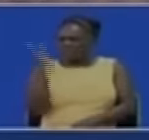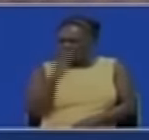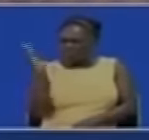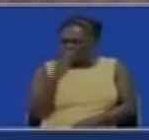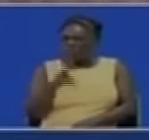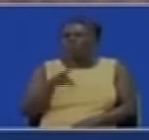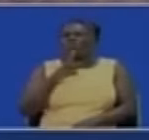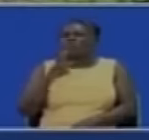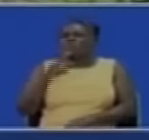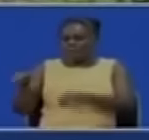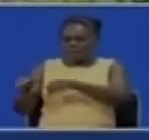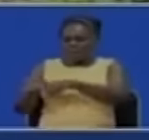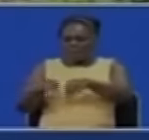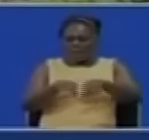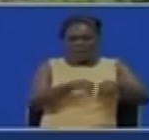taka.